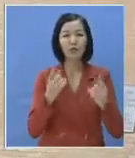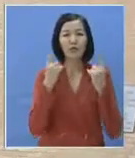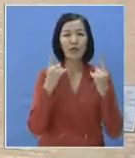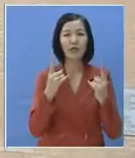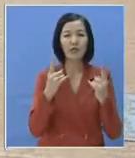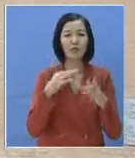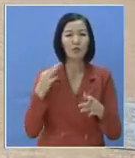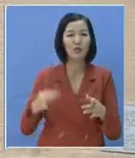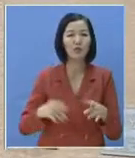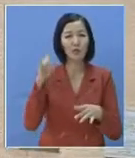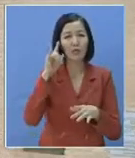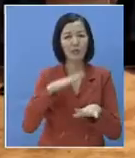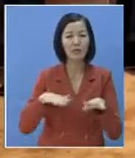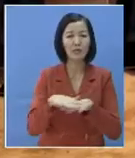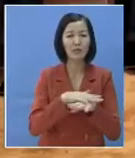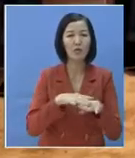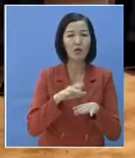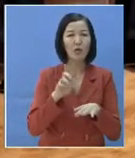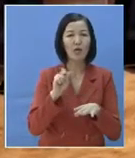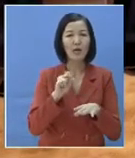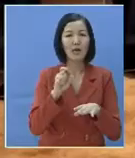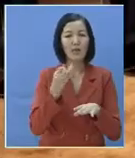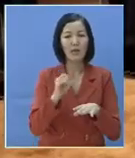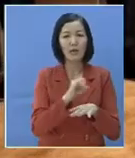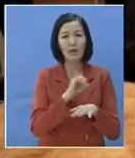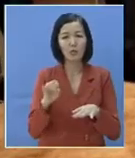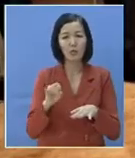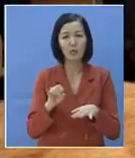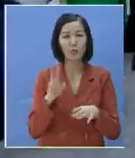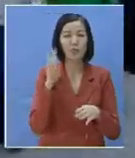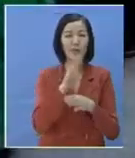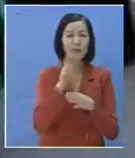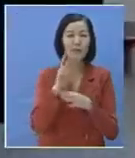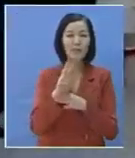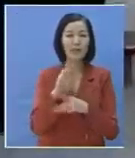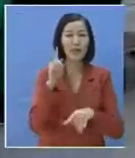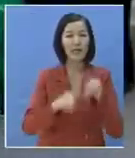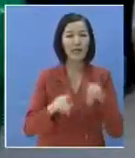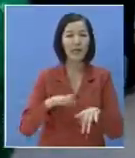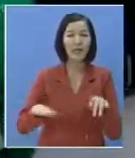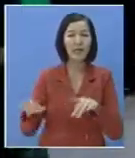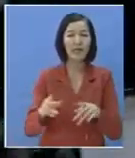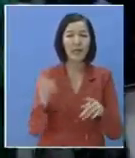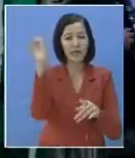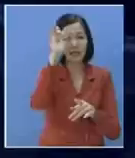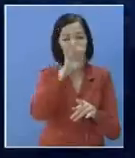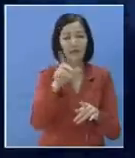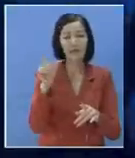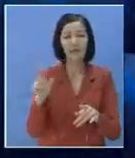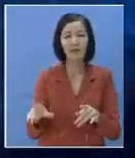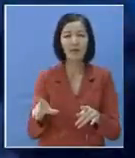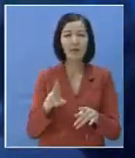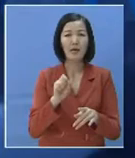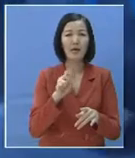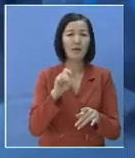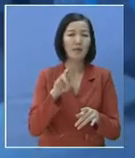сыну казахского народа Абаю Кунамбаеву. Члены делегации планируют посетить родные края известного мыслителя. Азат